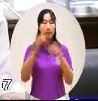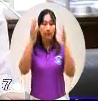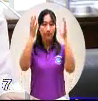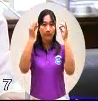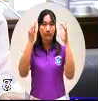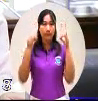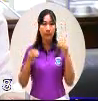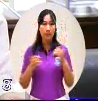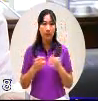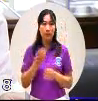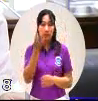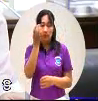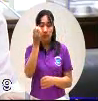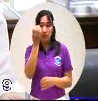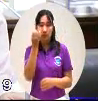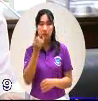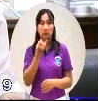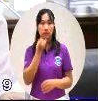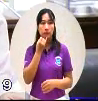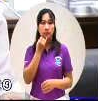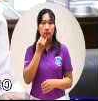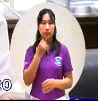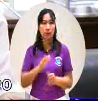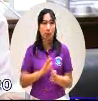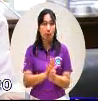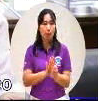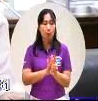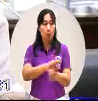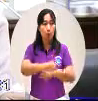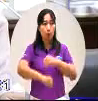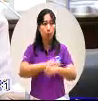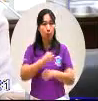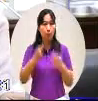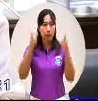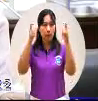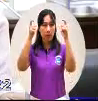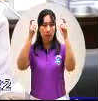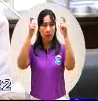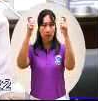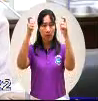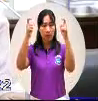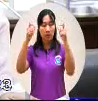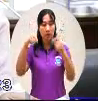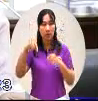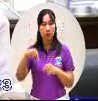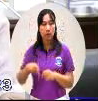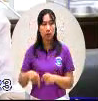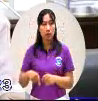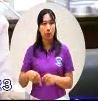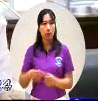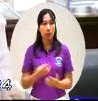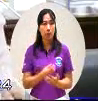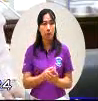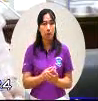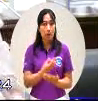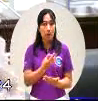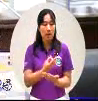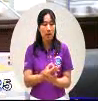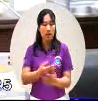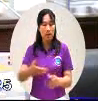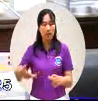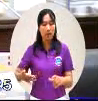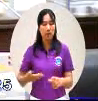也能推到我们高雄产物或者是莲池塘我想了解我们观光